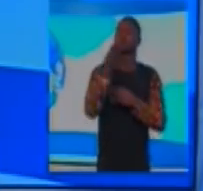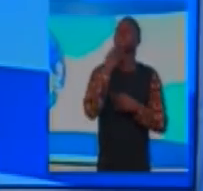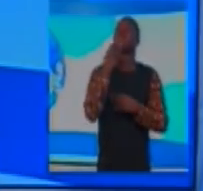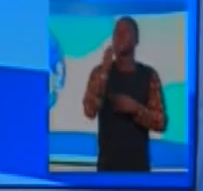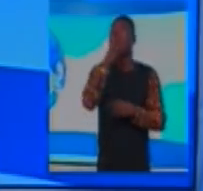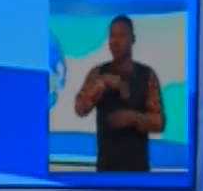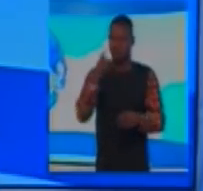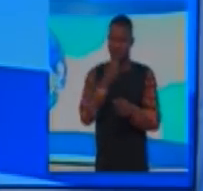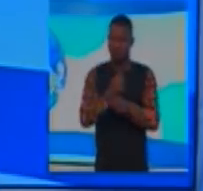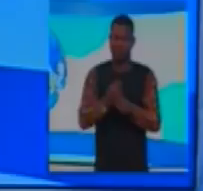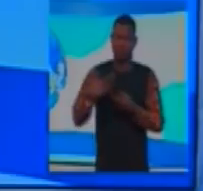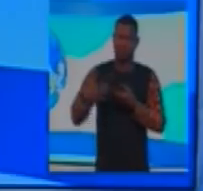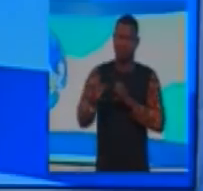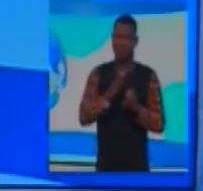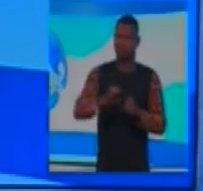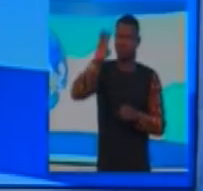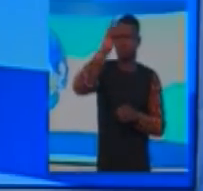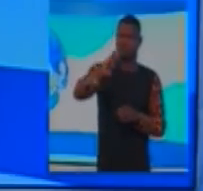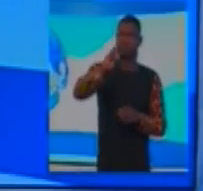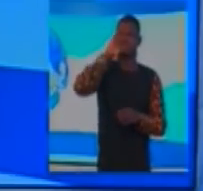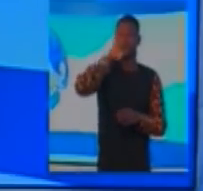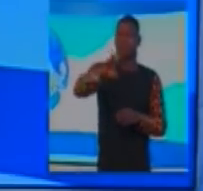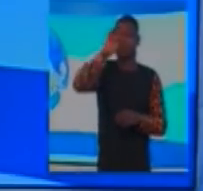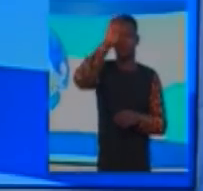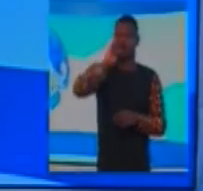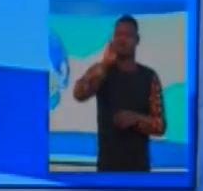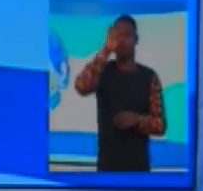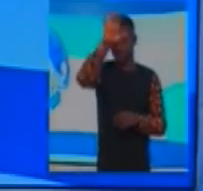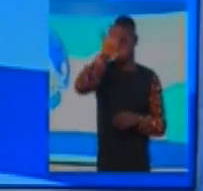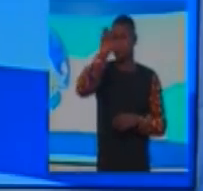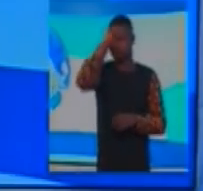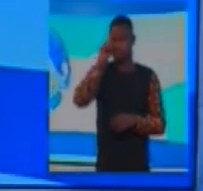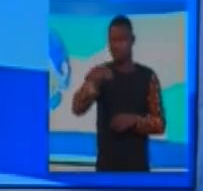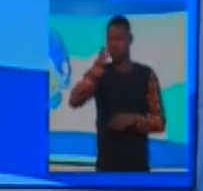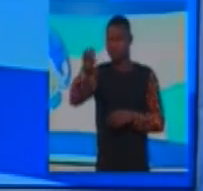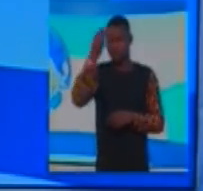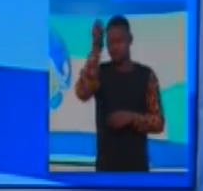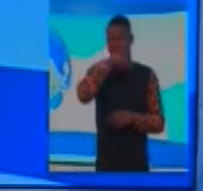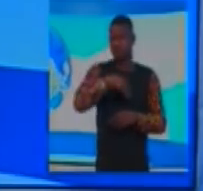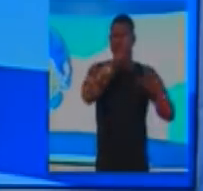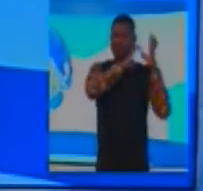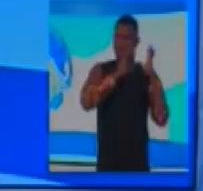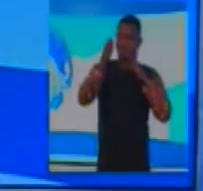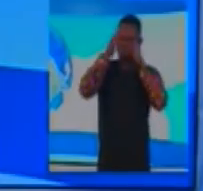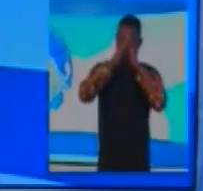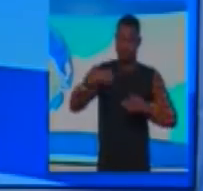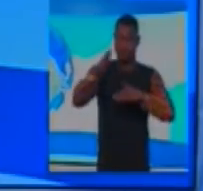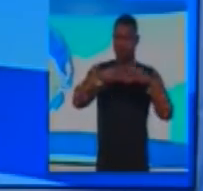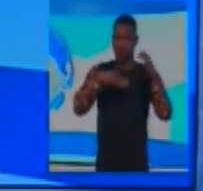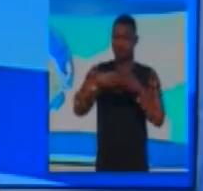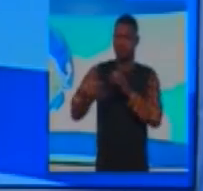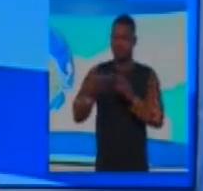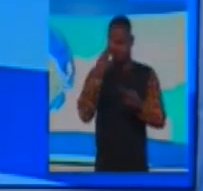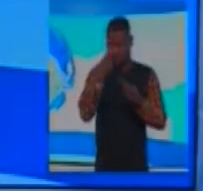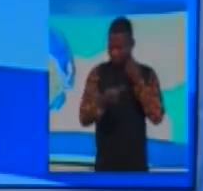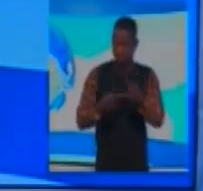sont à un taux d'exécution de 75%. Le ministre en charge de l'Habitat a fait le constat vendredi dernier. Dieudonné